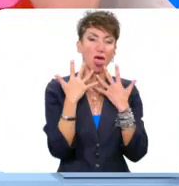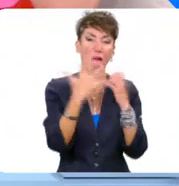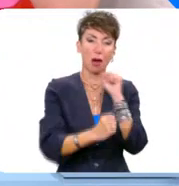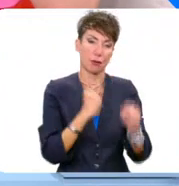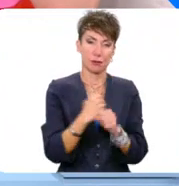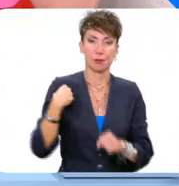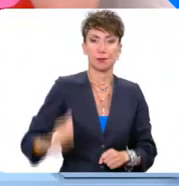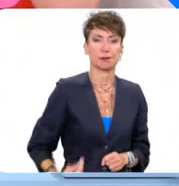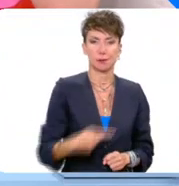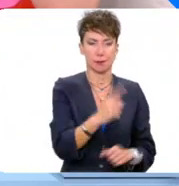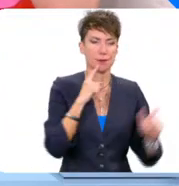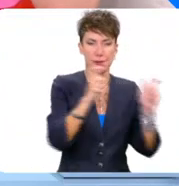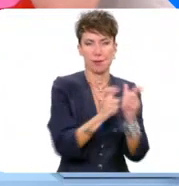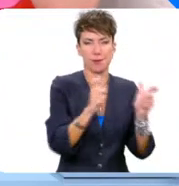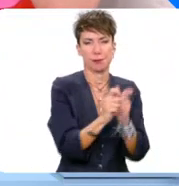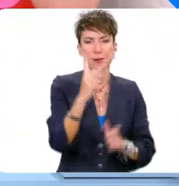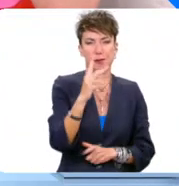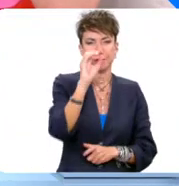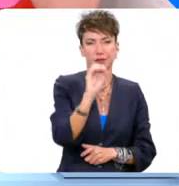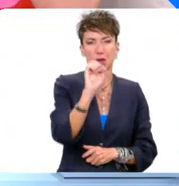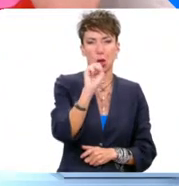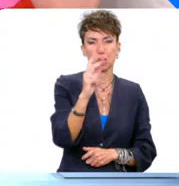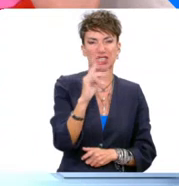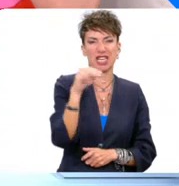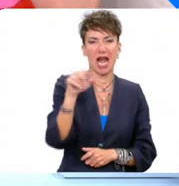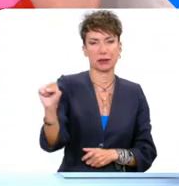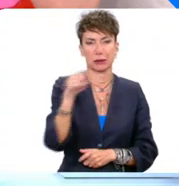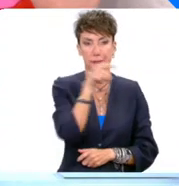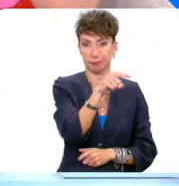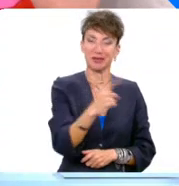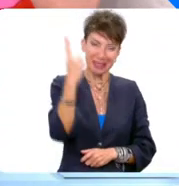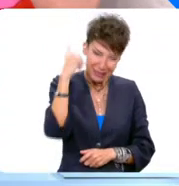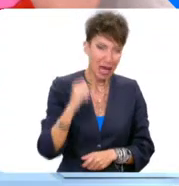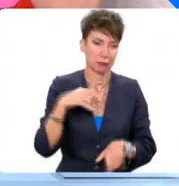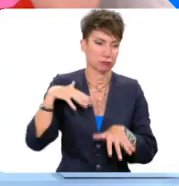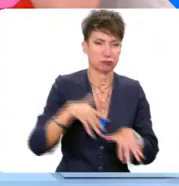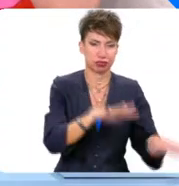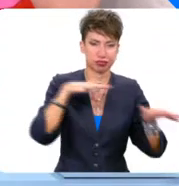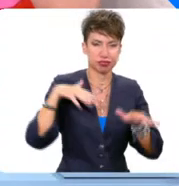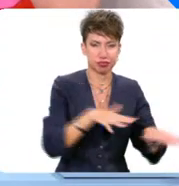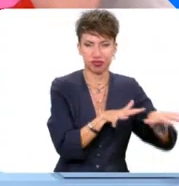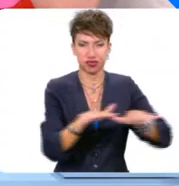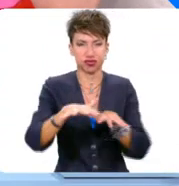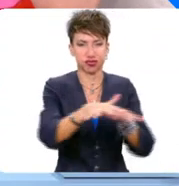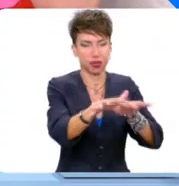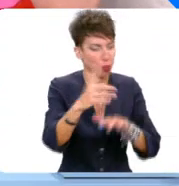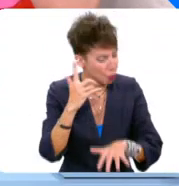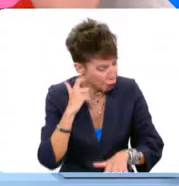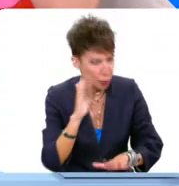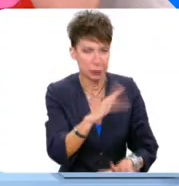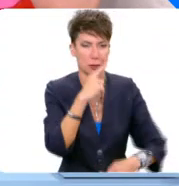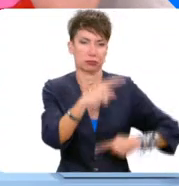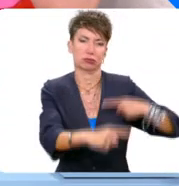εποχή περιοχή και ξέρει και πο πηγαίνουν και πο π πηγαίνουν τα ποτάμια και πο καταλήγουν τα νερά έχει μεγάλη